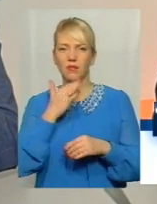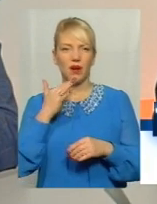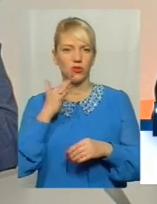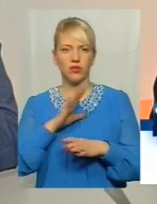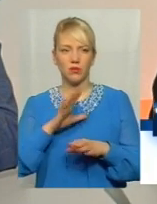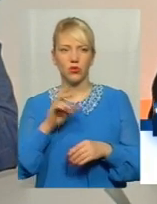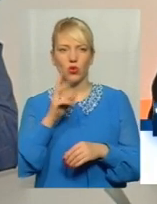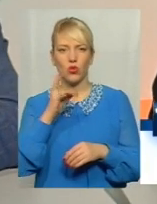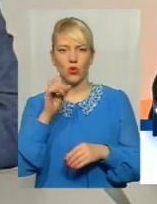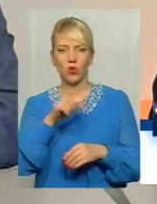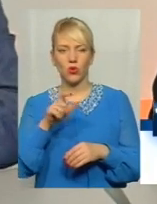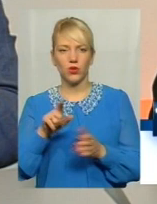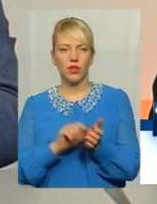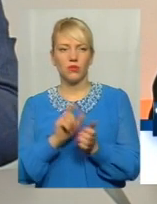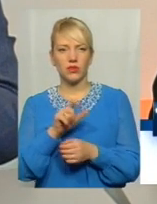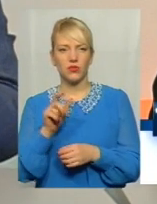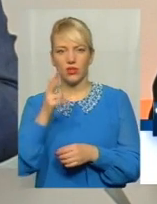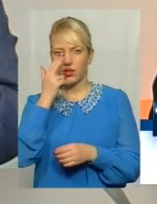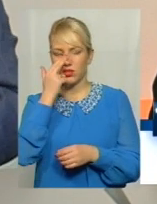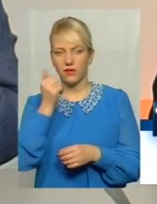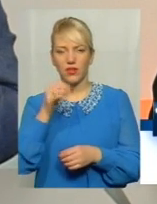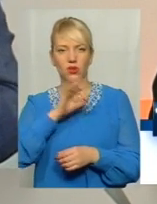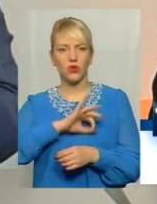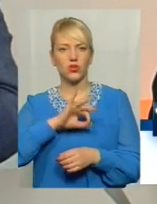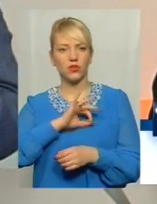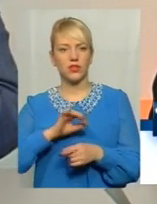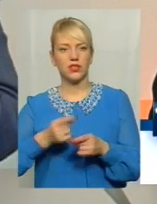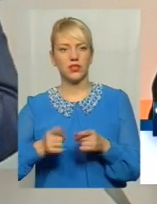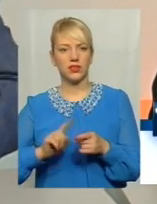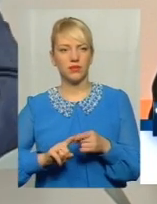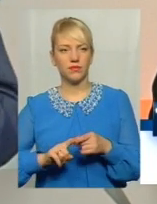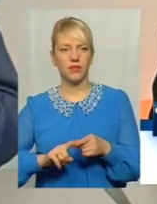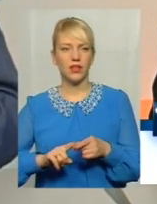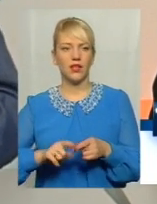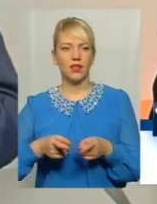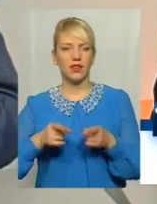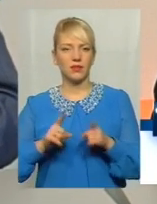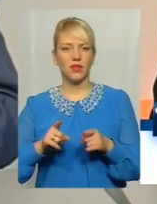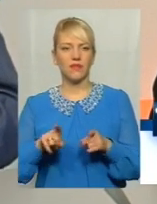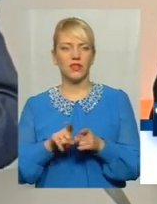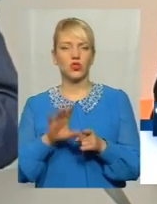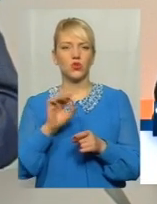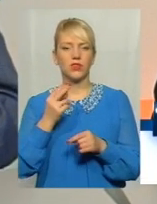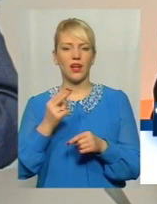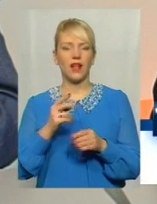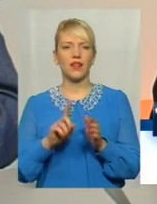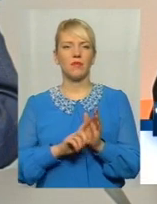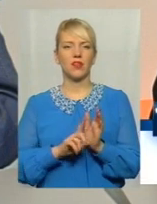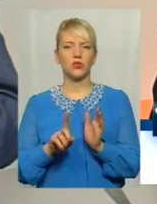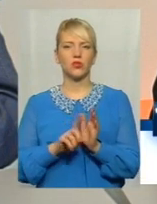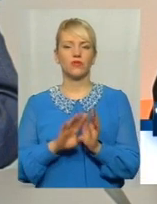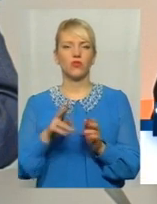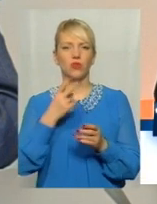люди, особливо пенсіонери, звикли їми користуватися. Насправді, якби таке поняття, як соціальний маршрут, воно не